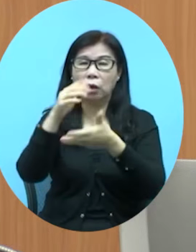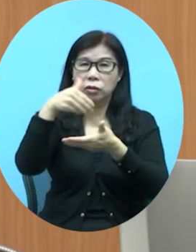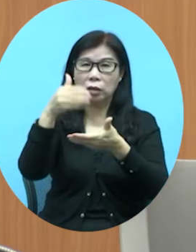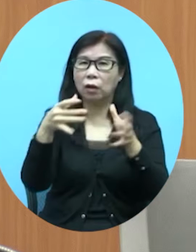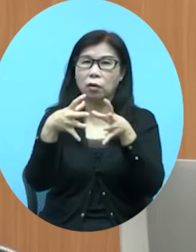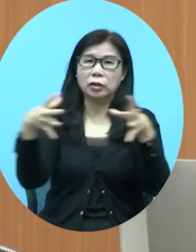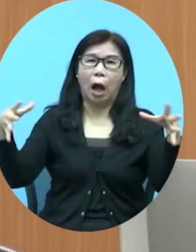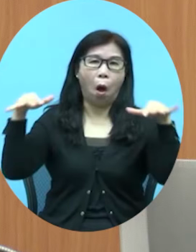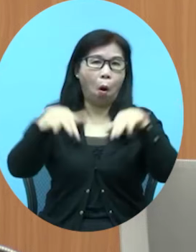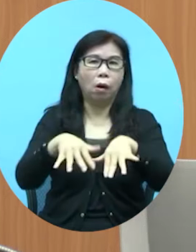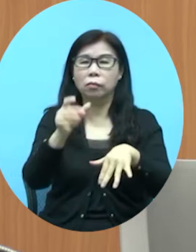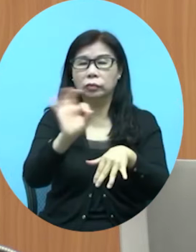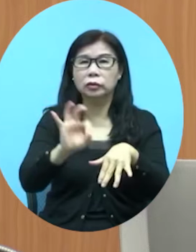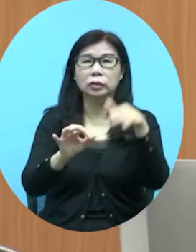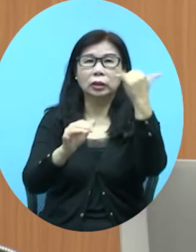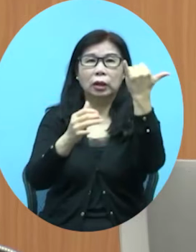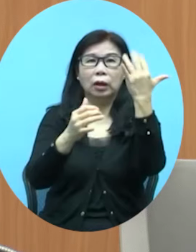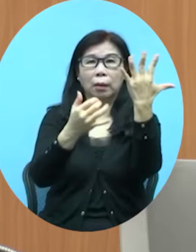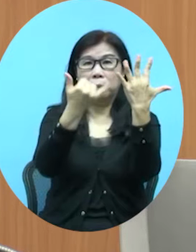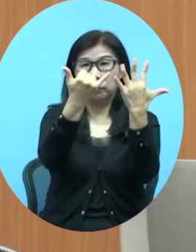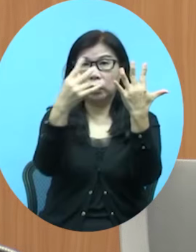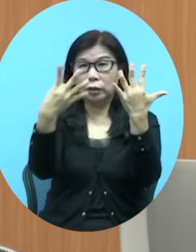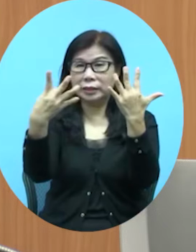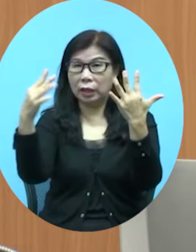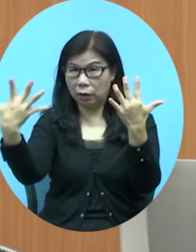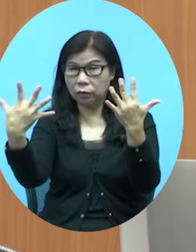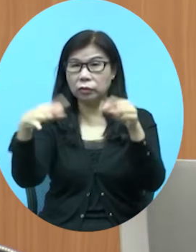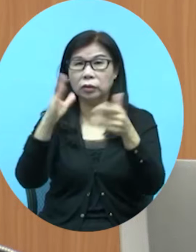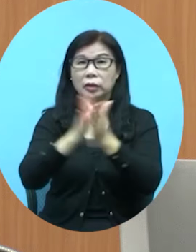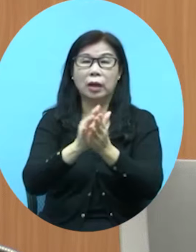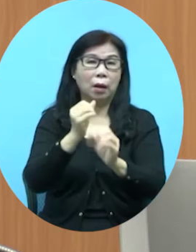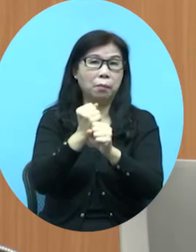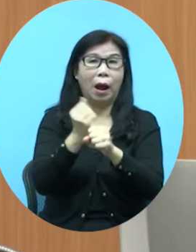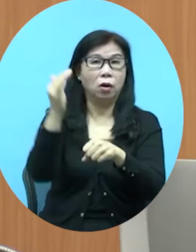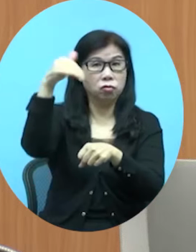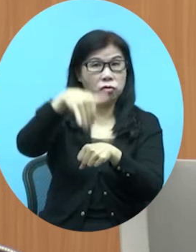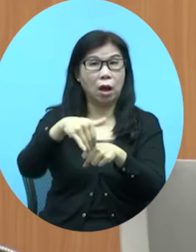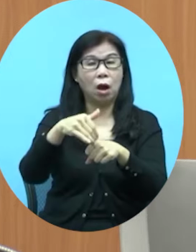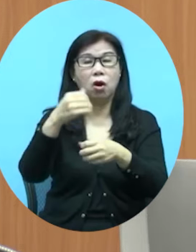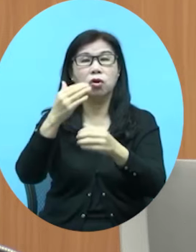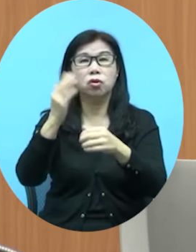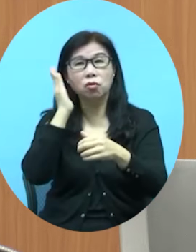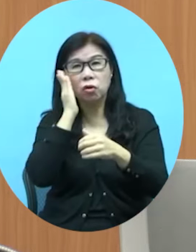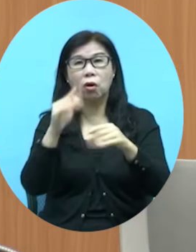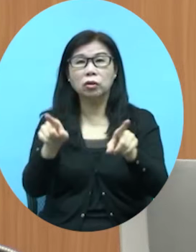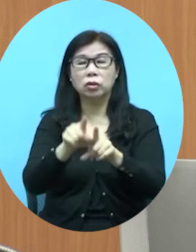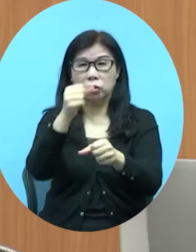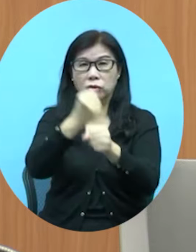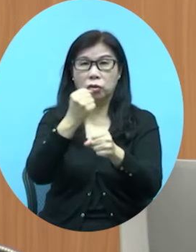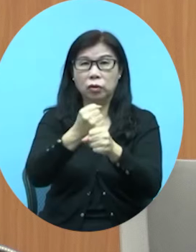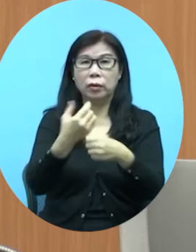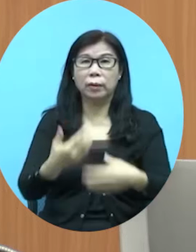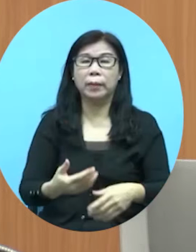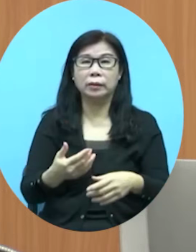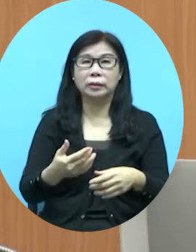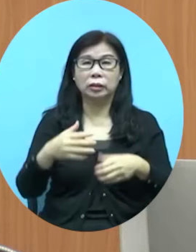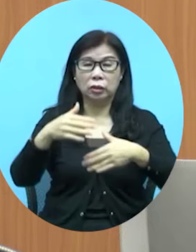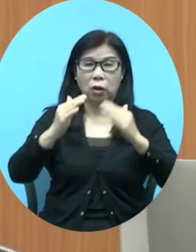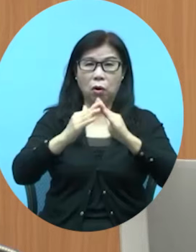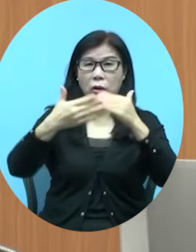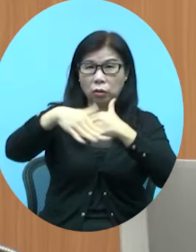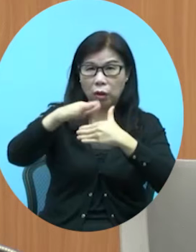活動5645就是在馬鞍山居住的他的工作性質都是要在室外